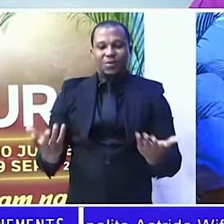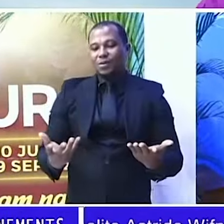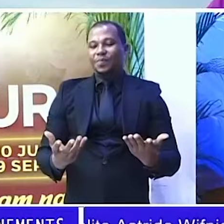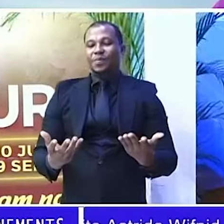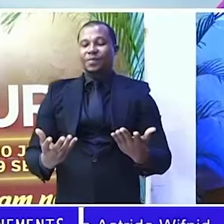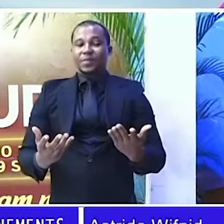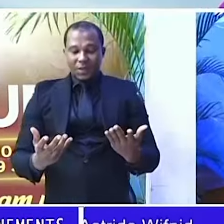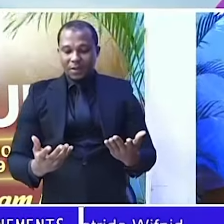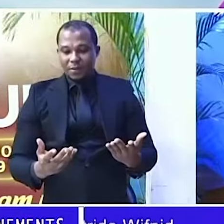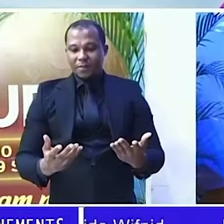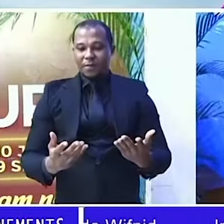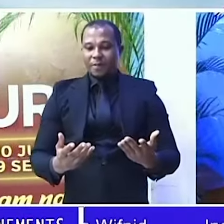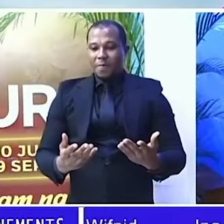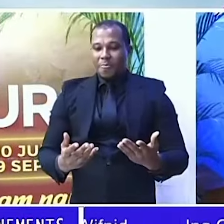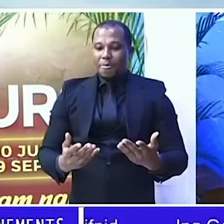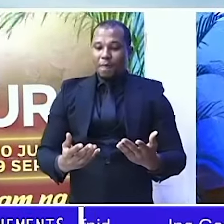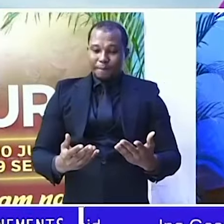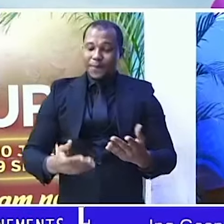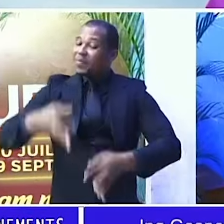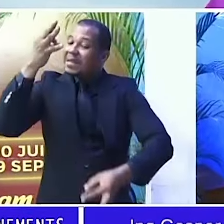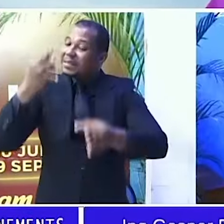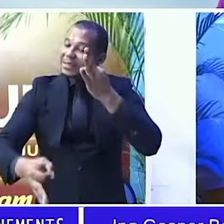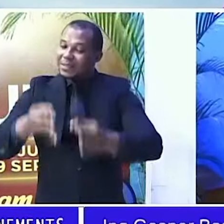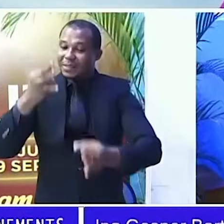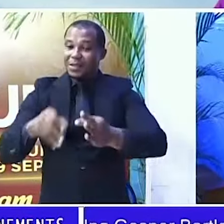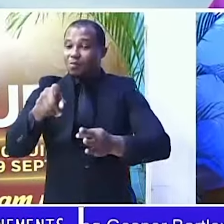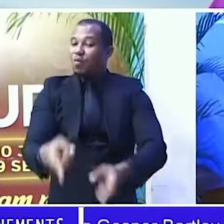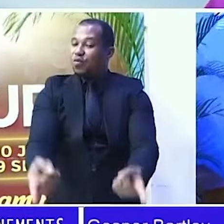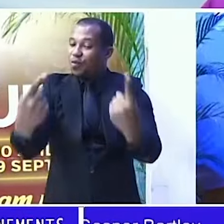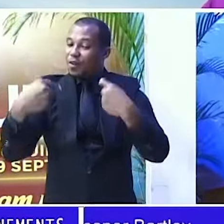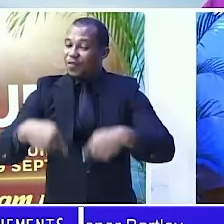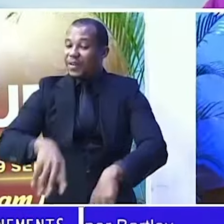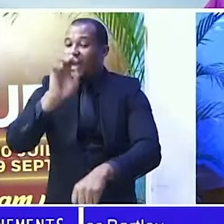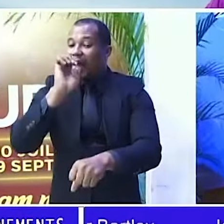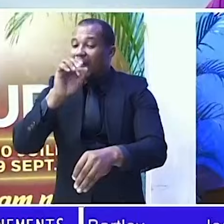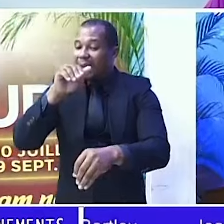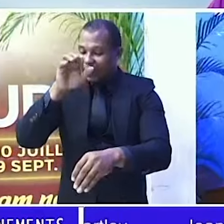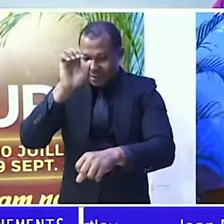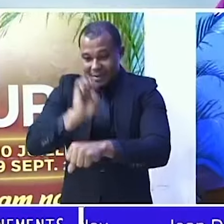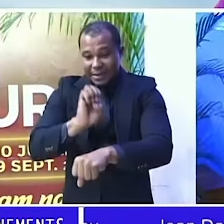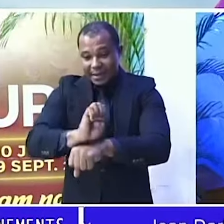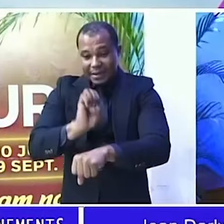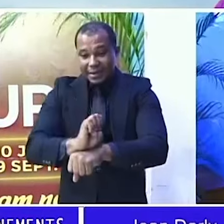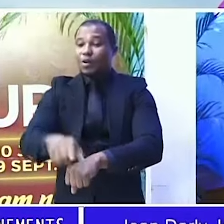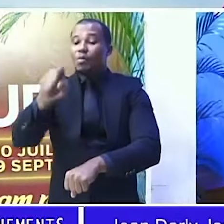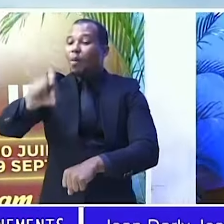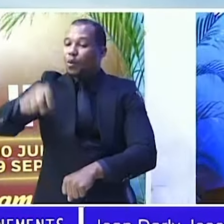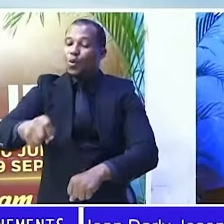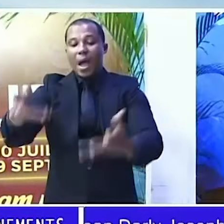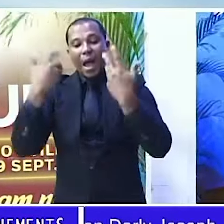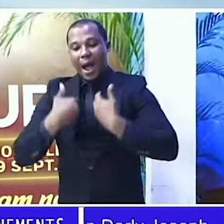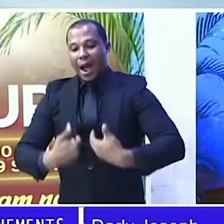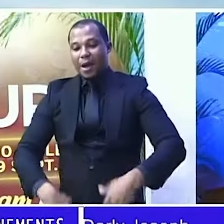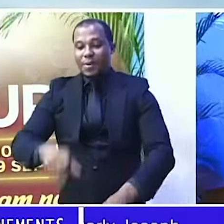venir l'église mon a dou non c'est dans mariage li vini. L'on vient dans le mariage, certes. Dans l'église, on vient, c'est